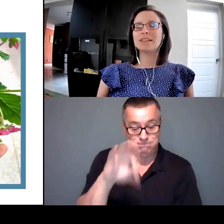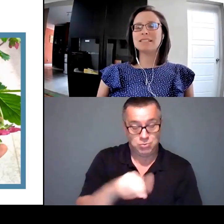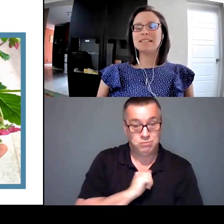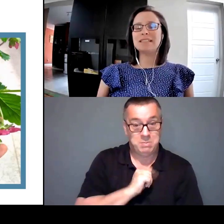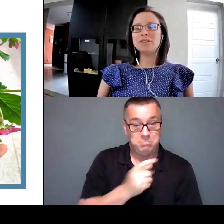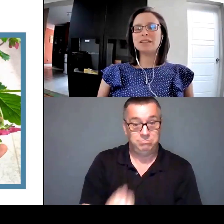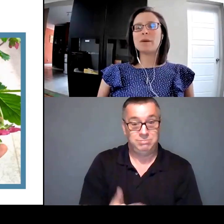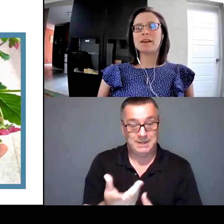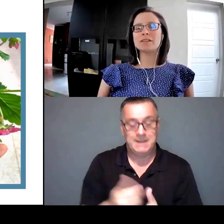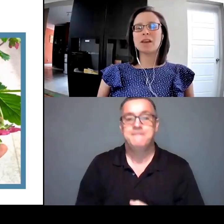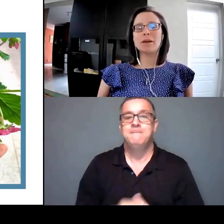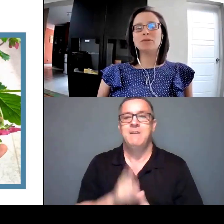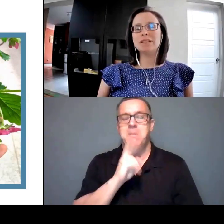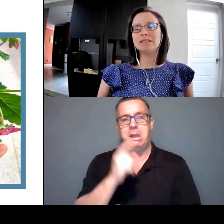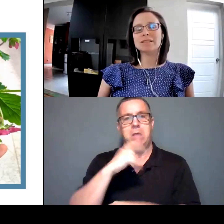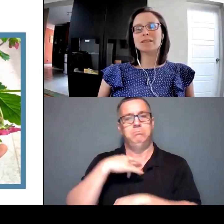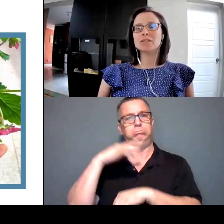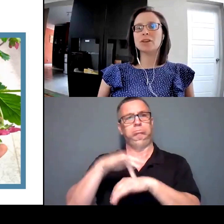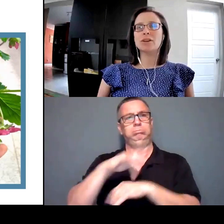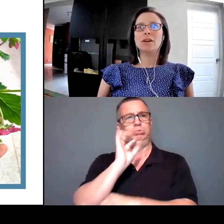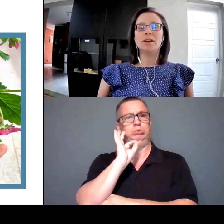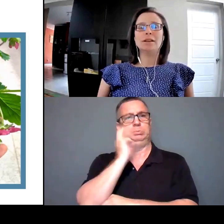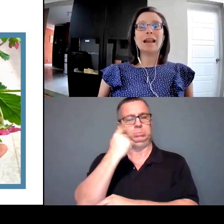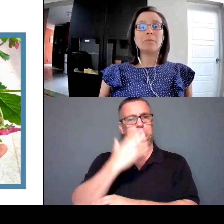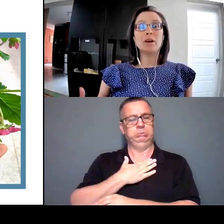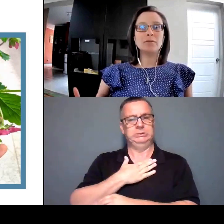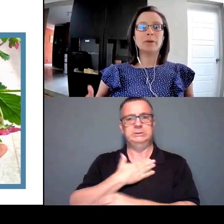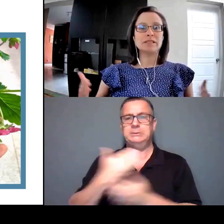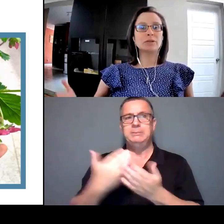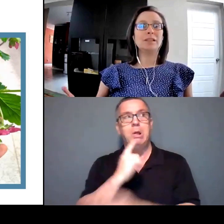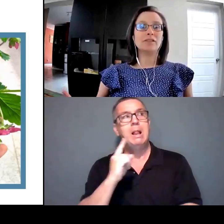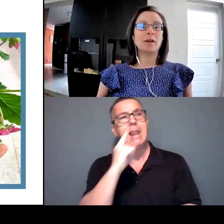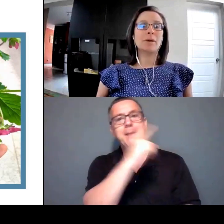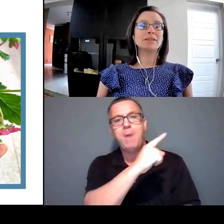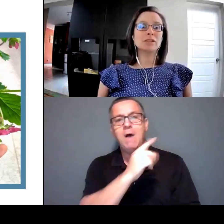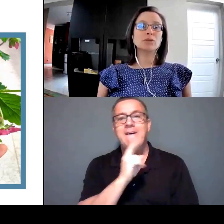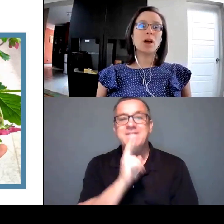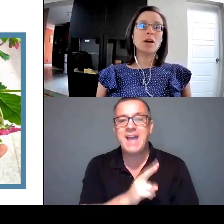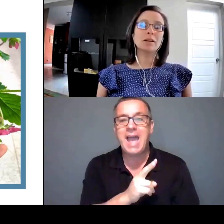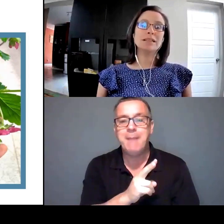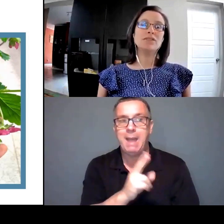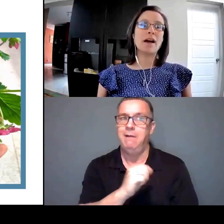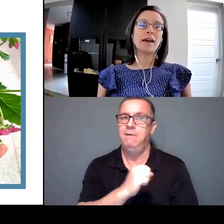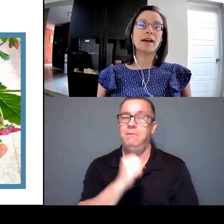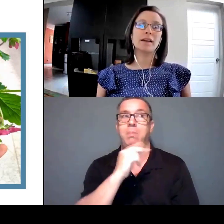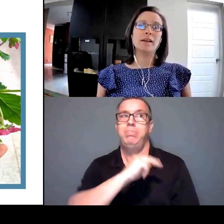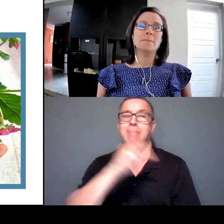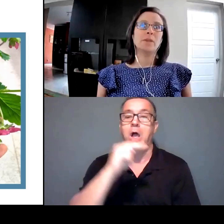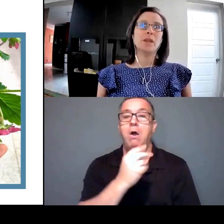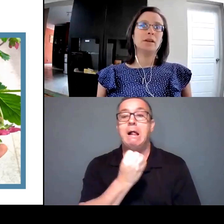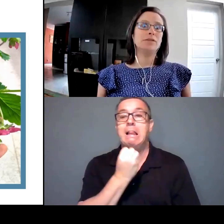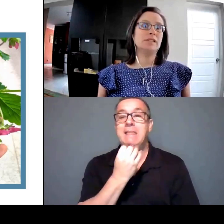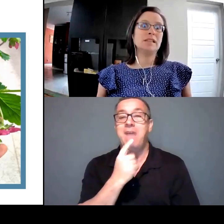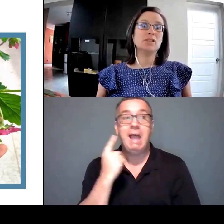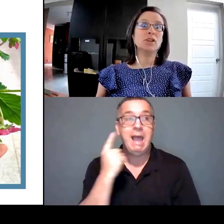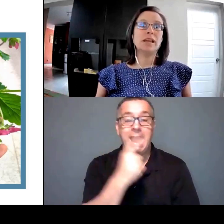Donc, c'était une expérience vraiment unique dans le sens que là-bas, parce qu'on était vraiment très au nord, l'hiver,